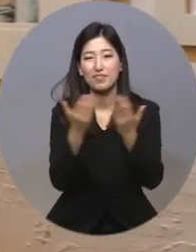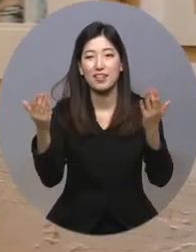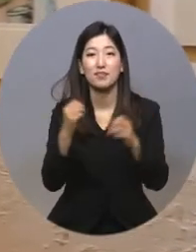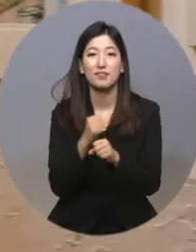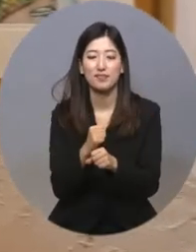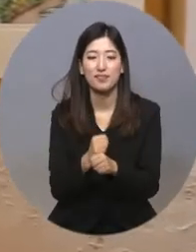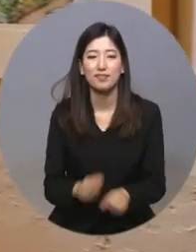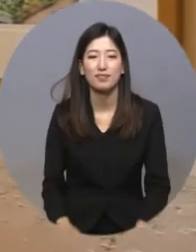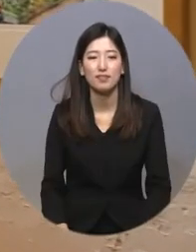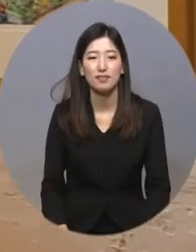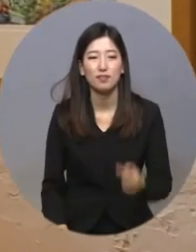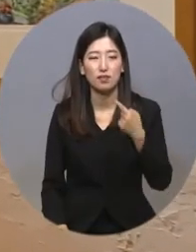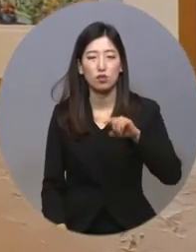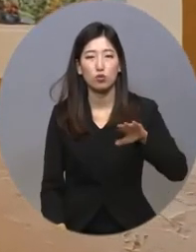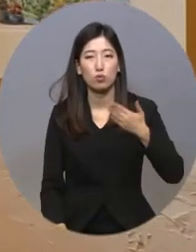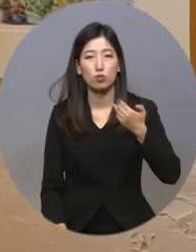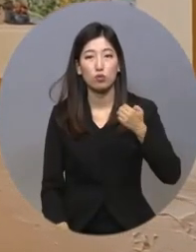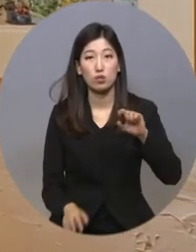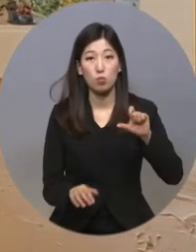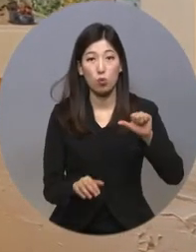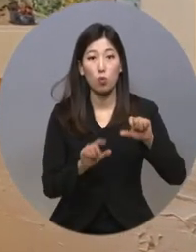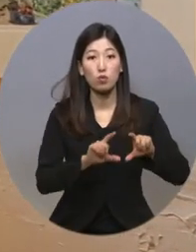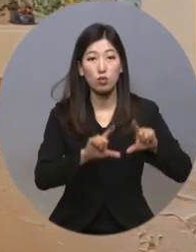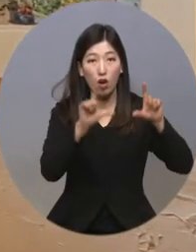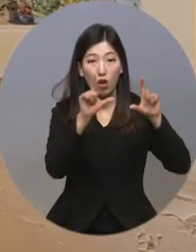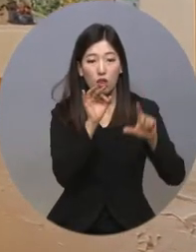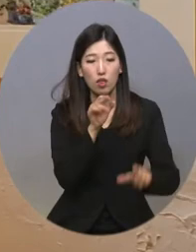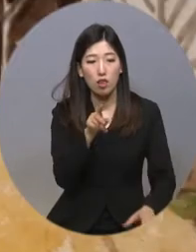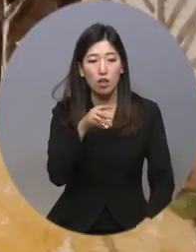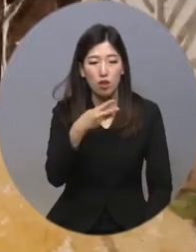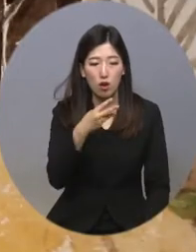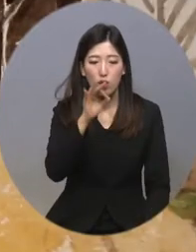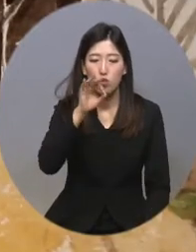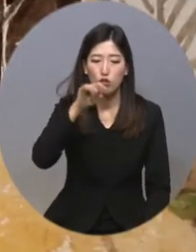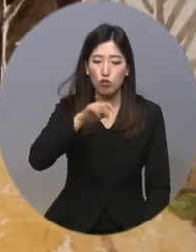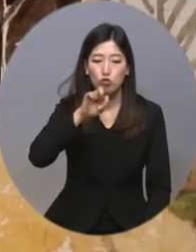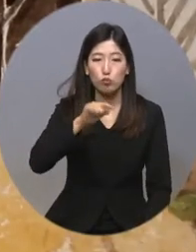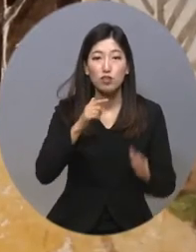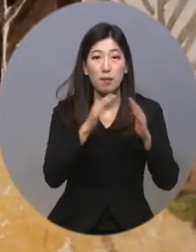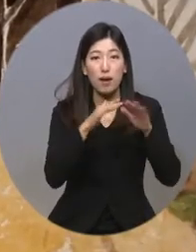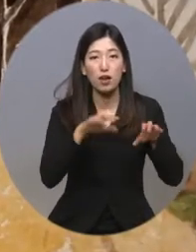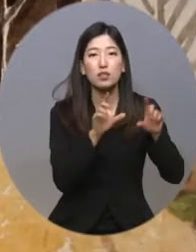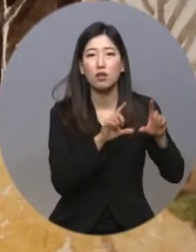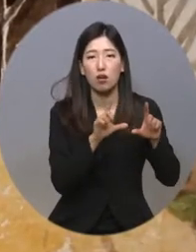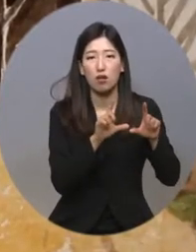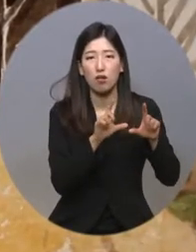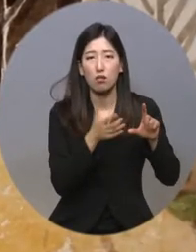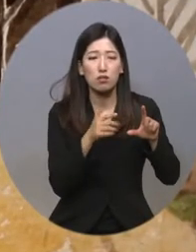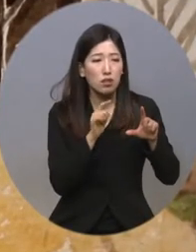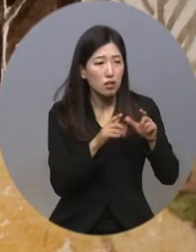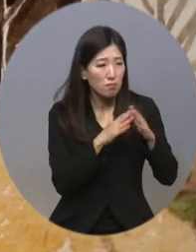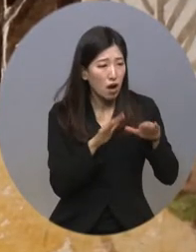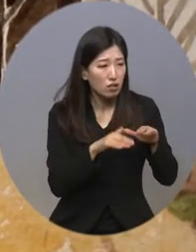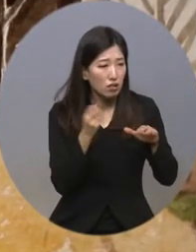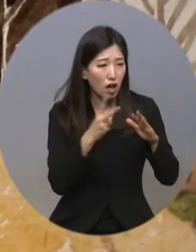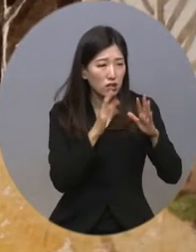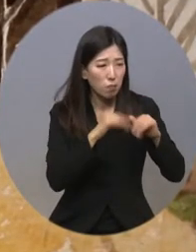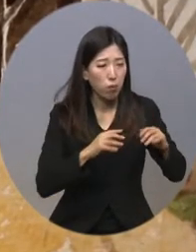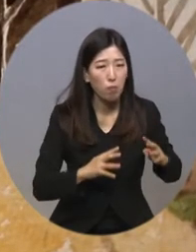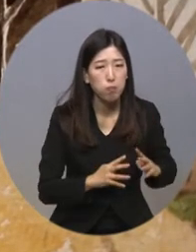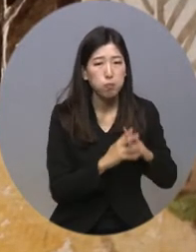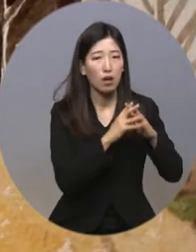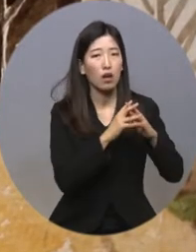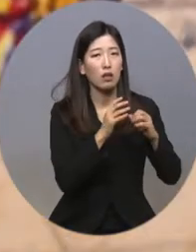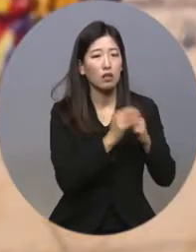1995년부터 여루물 마을에서 살고 작업하던 작가는 마을의 재개발로 인해 거처를 옮겨